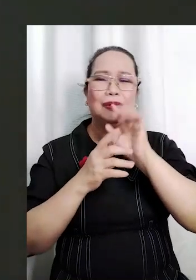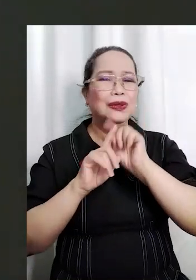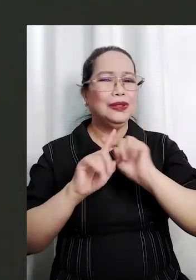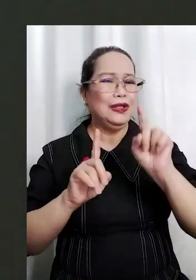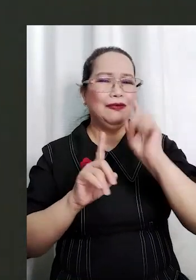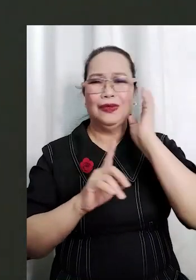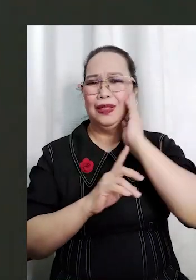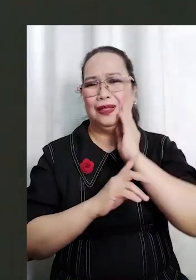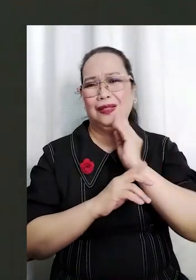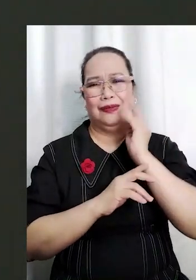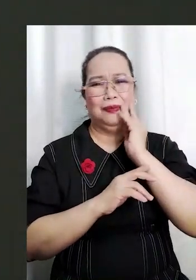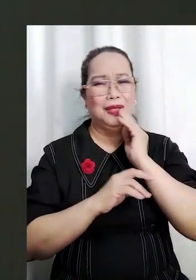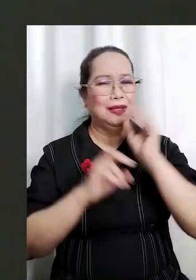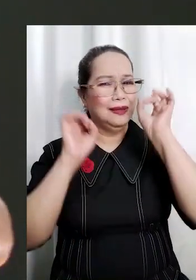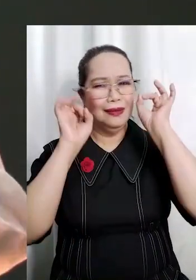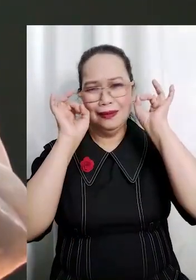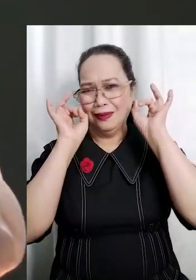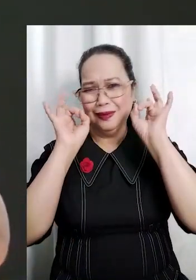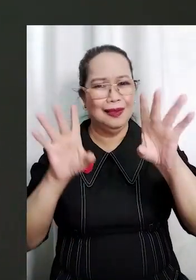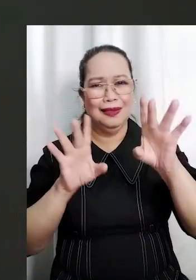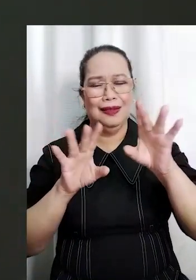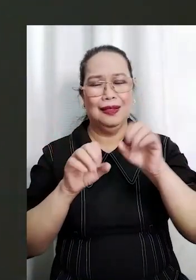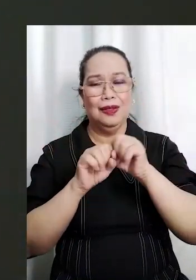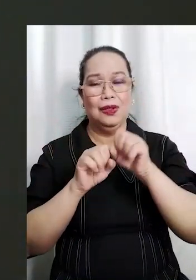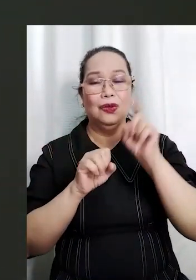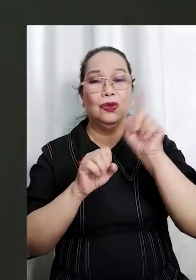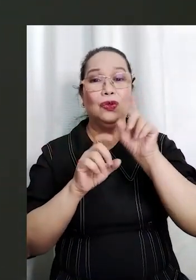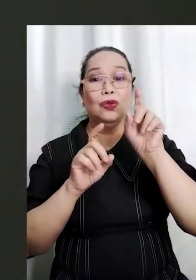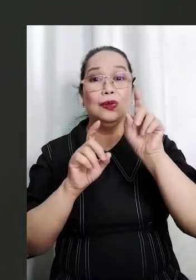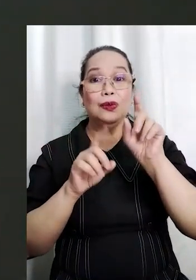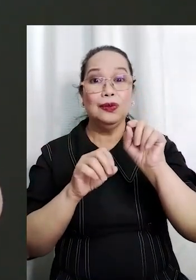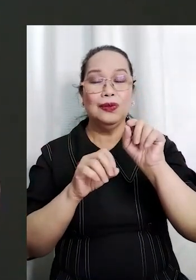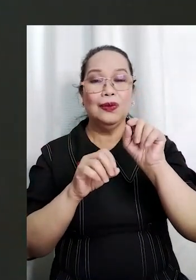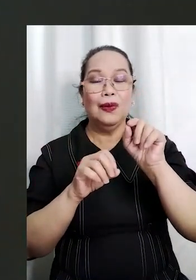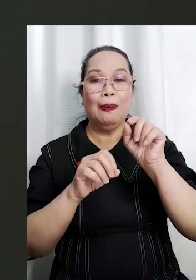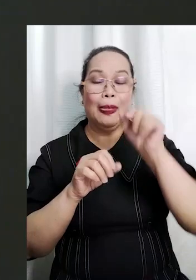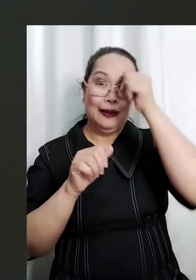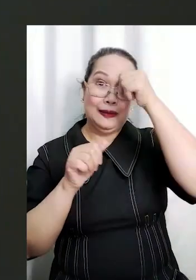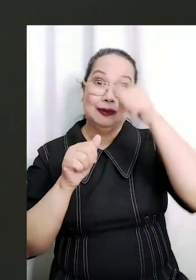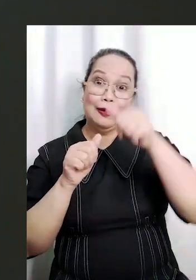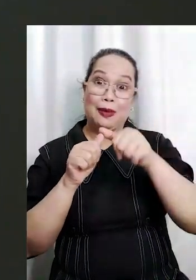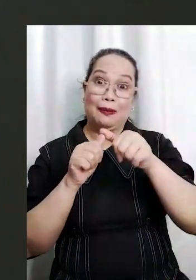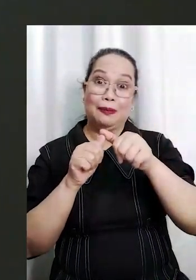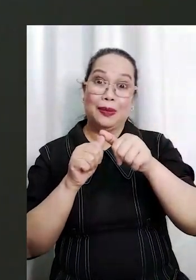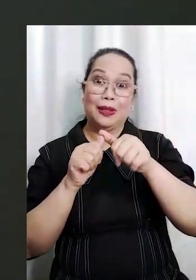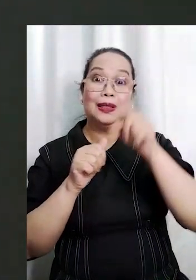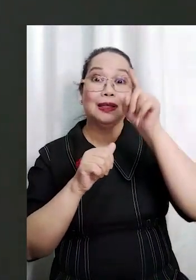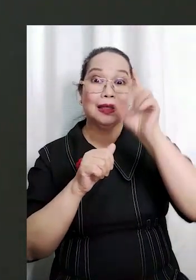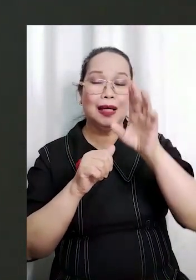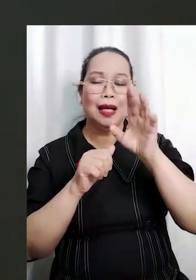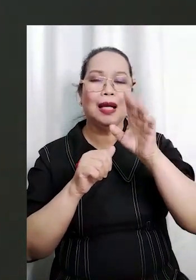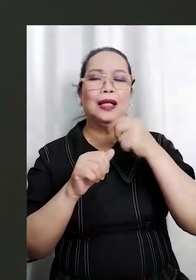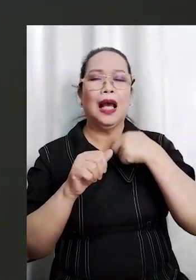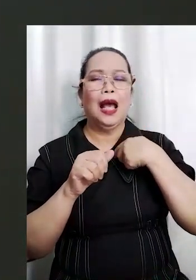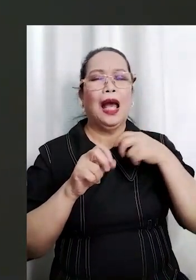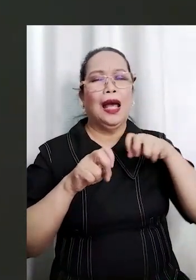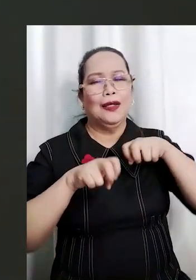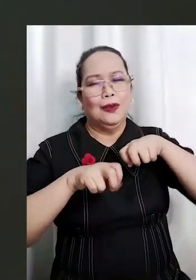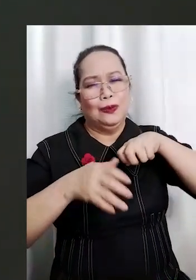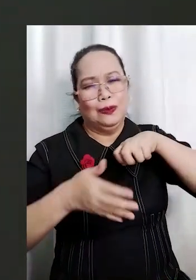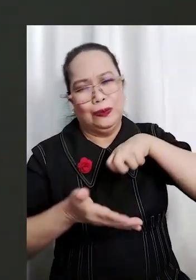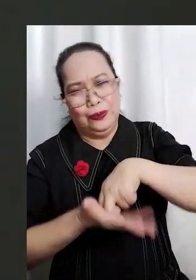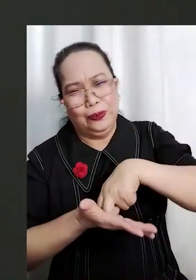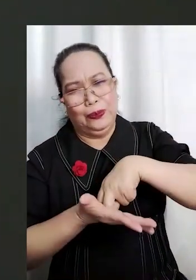ko noon. Kaya ang ginagawa ko, naalala ko yung ginagawa ng Panginoon, isinusubsub ko yung sarili ko